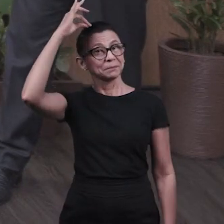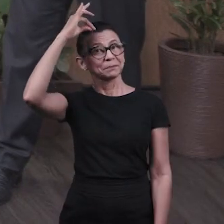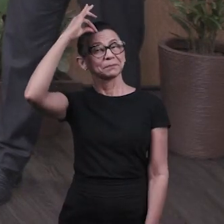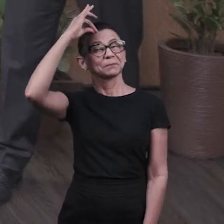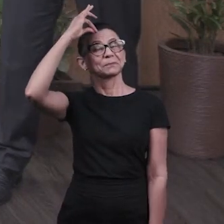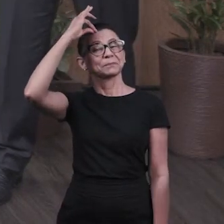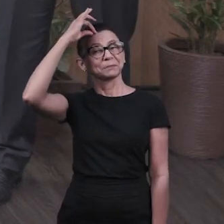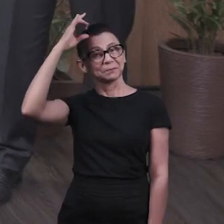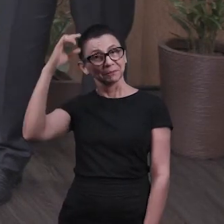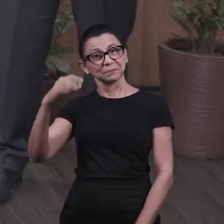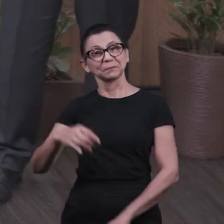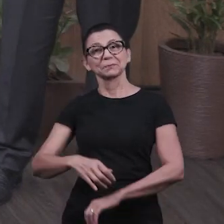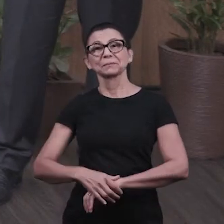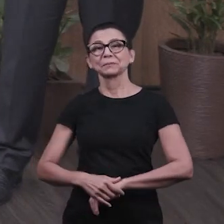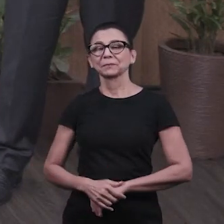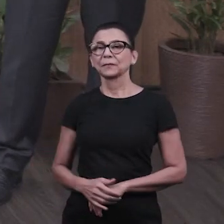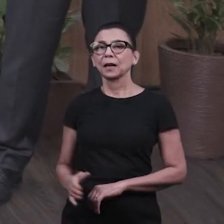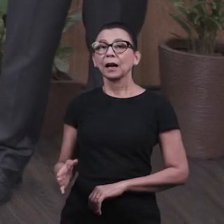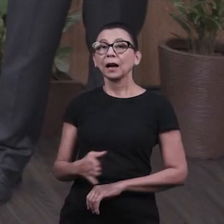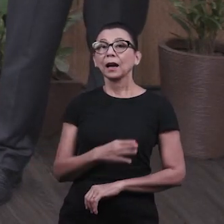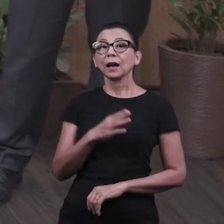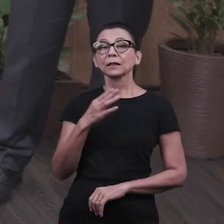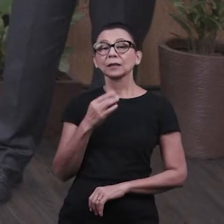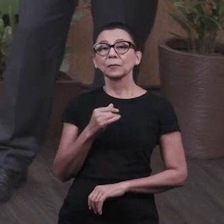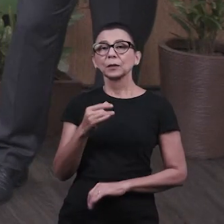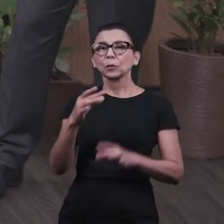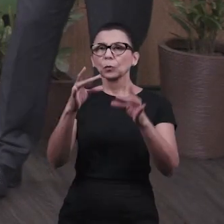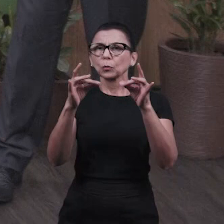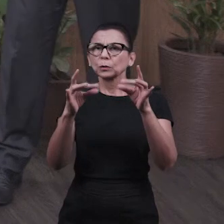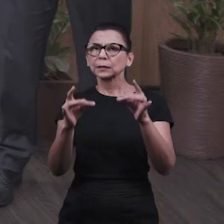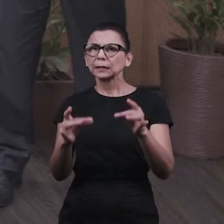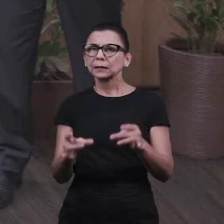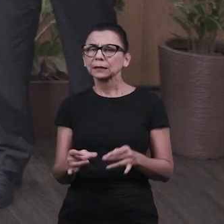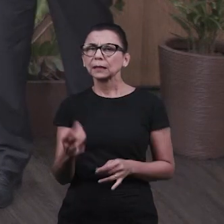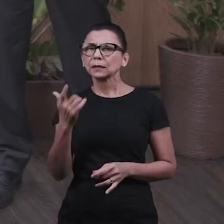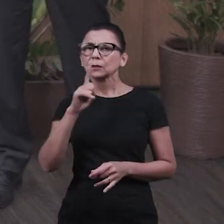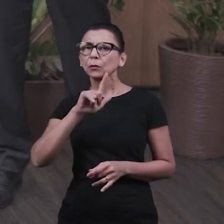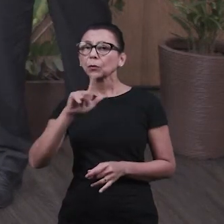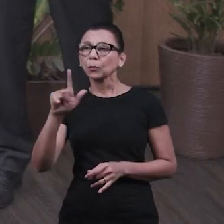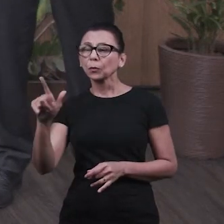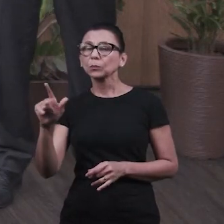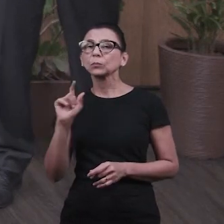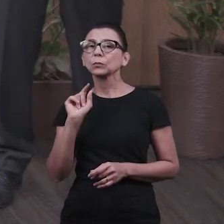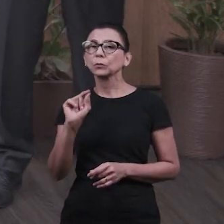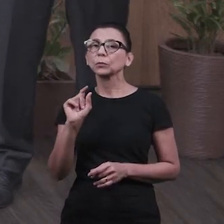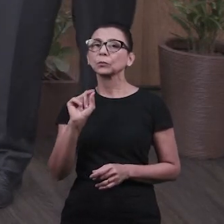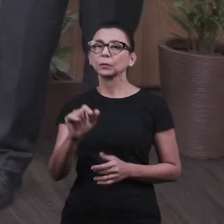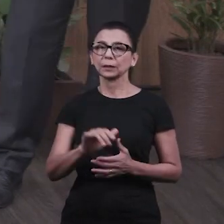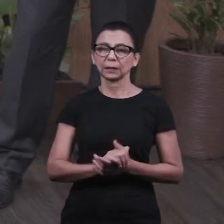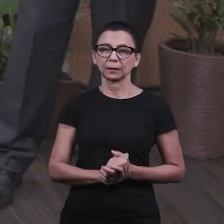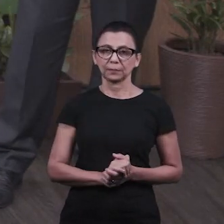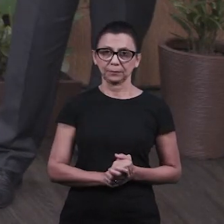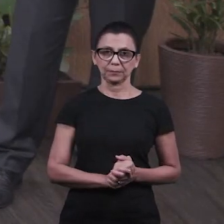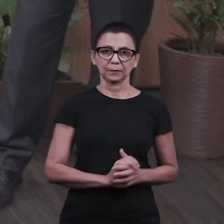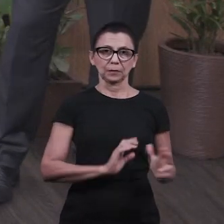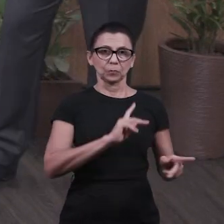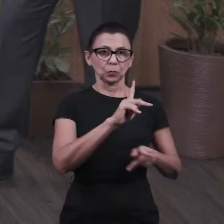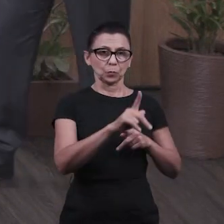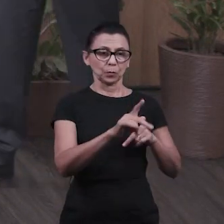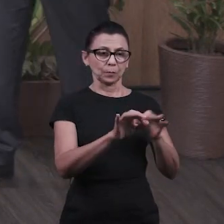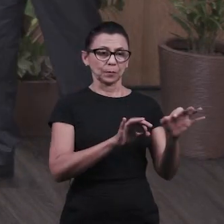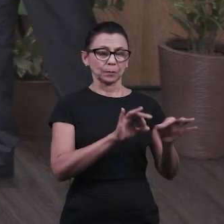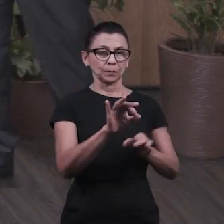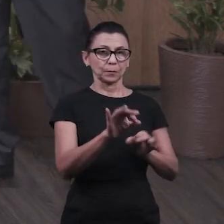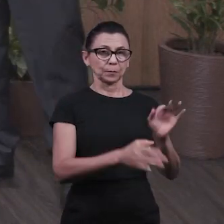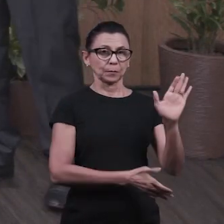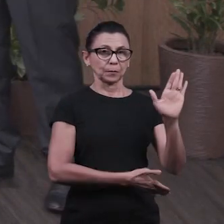item qui a composé la nourriture du peuple dans la préparation de la sortie d'Égypte vers la